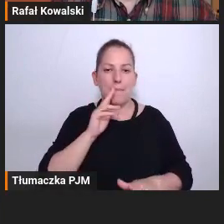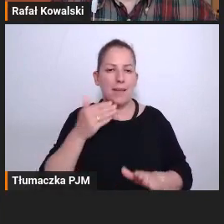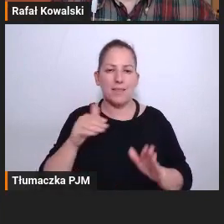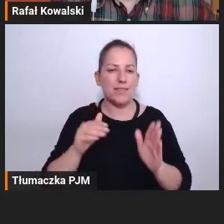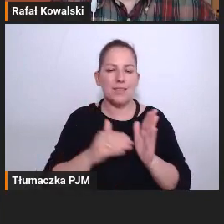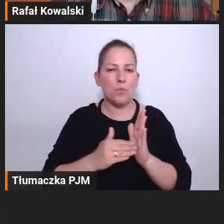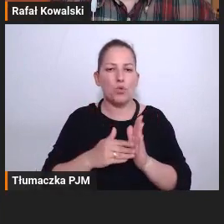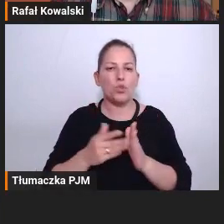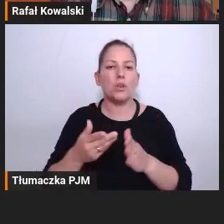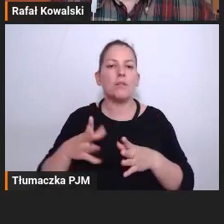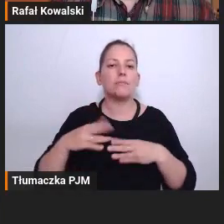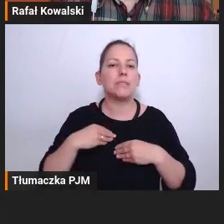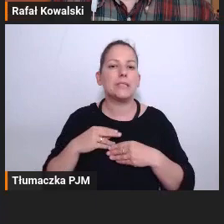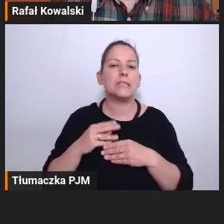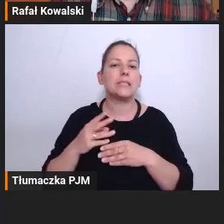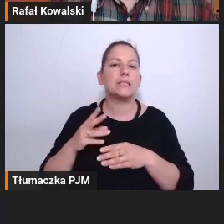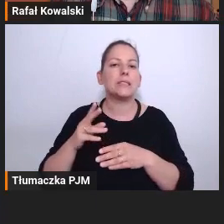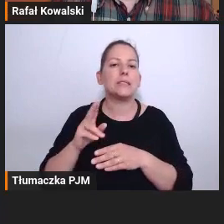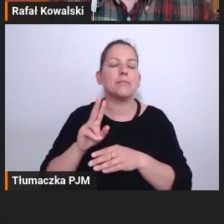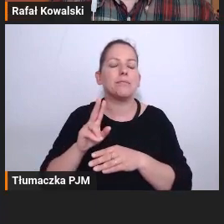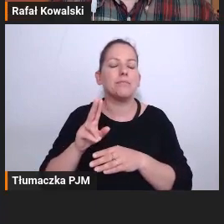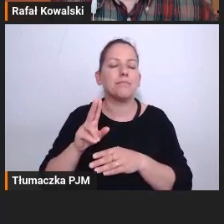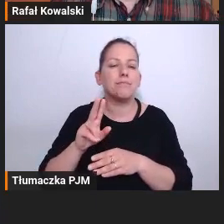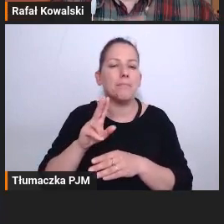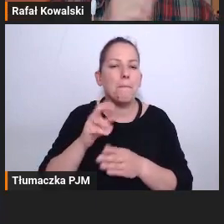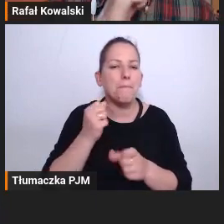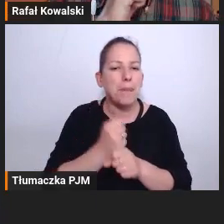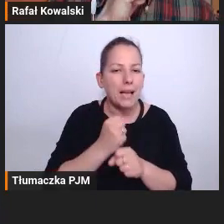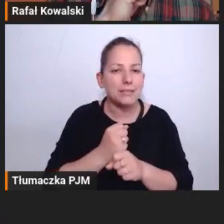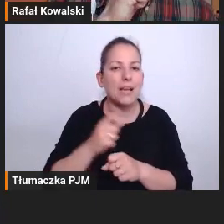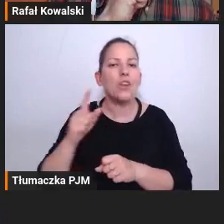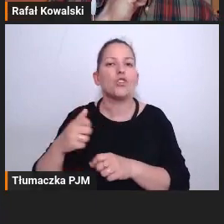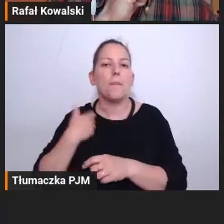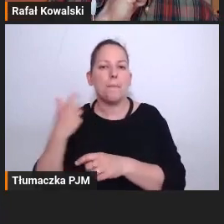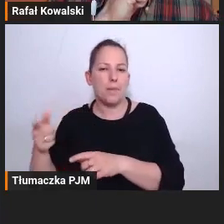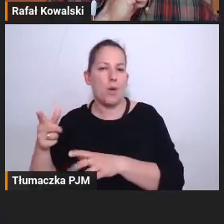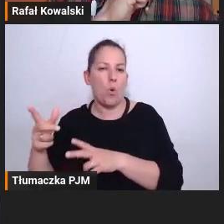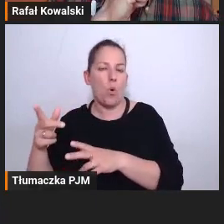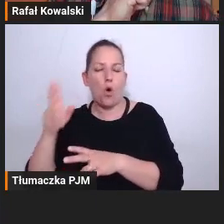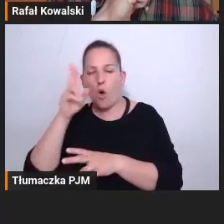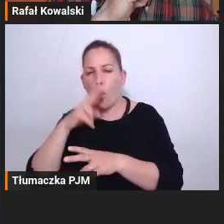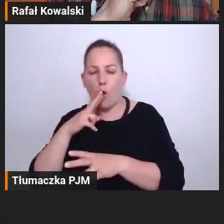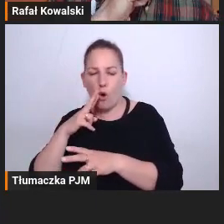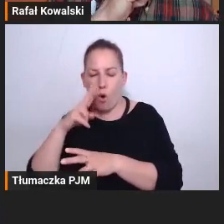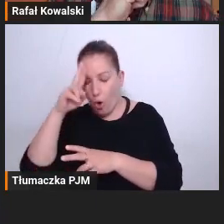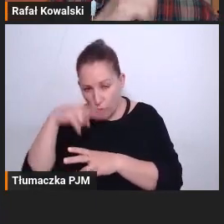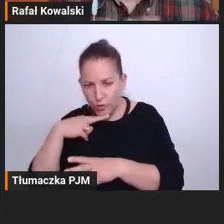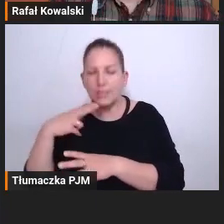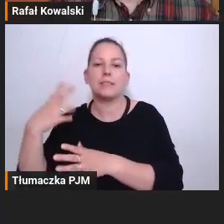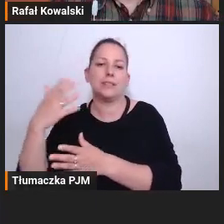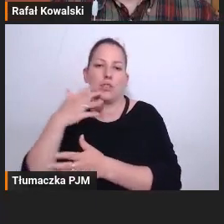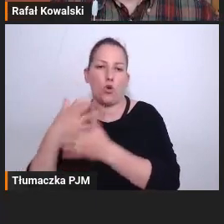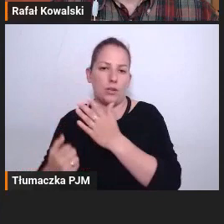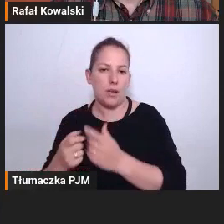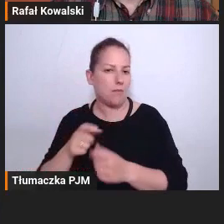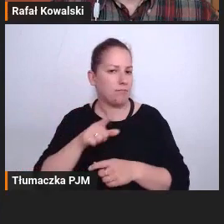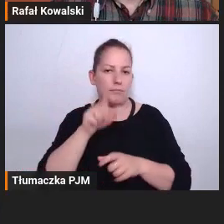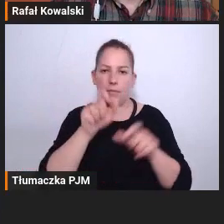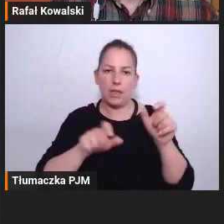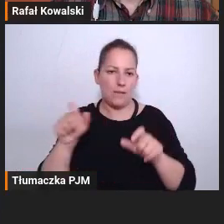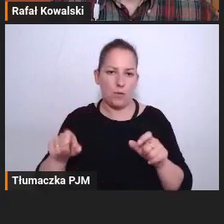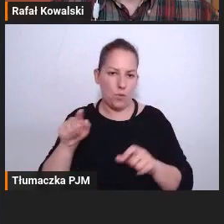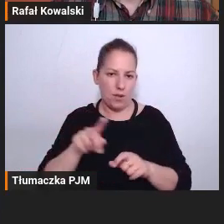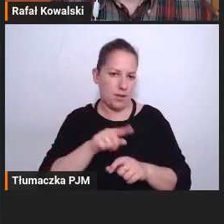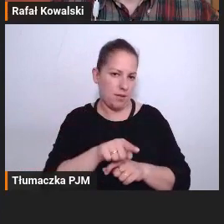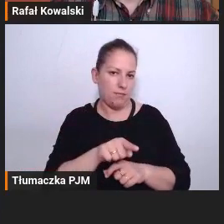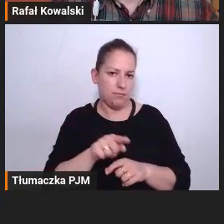zatrudniona, żeby ojciec potem z tego urlopu rodzicielskiego mógł skorzystać, a tak było poprzednio. Tak? Tutaj to jest uprawnienie indywidualne każdego